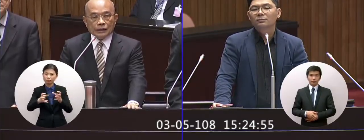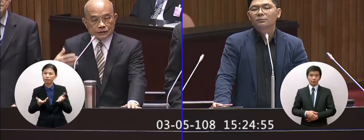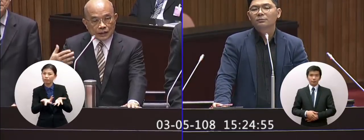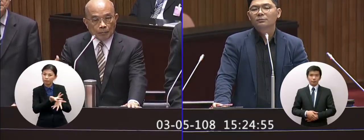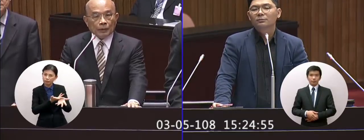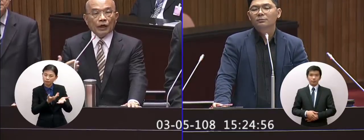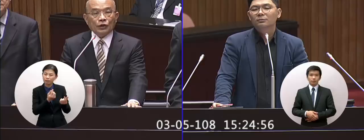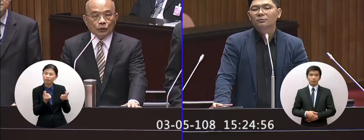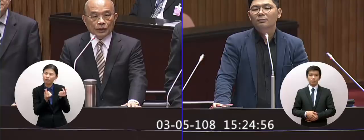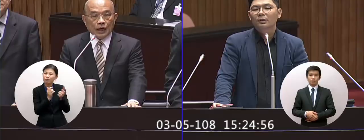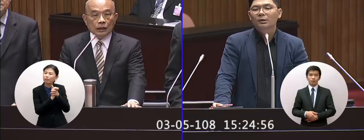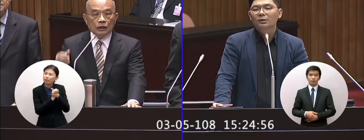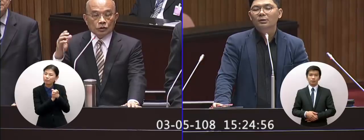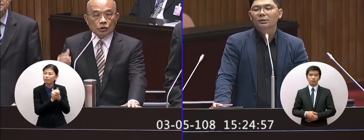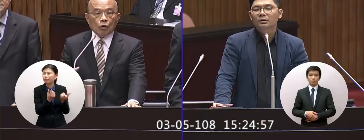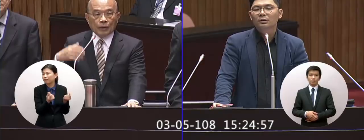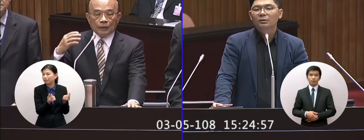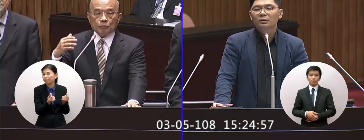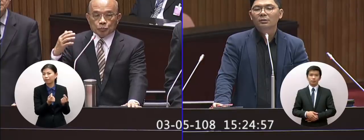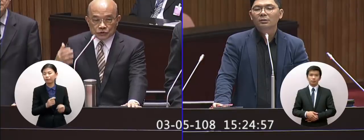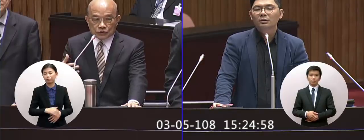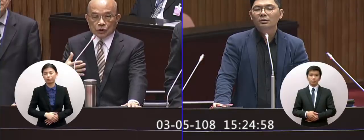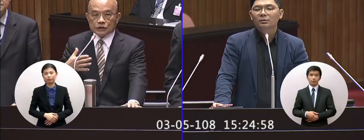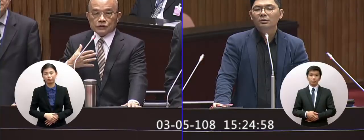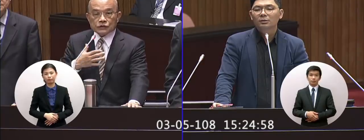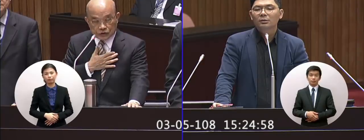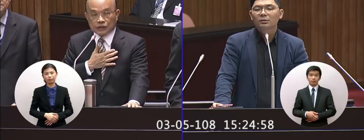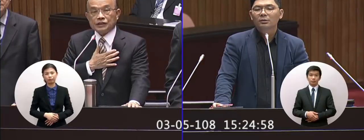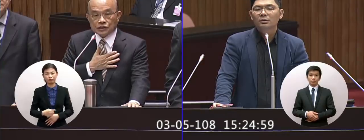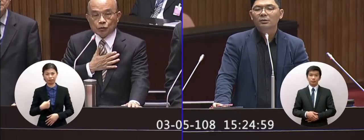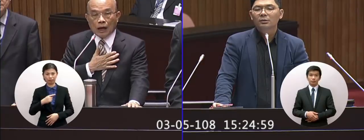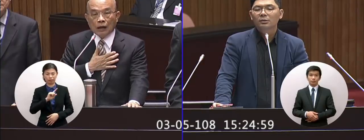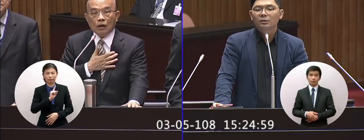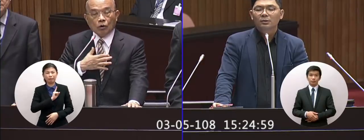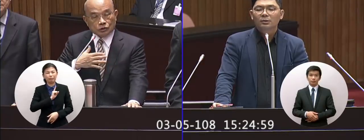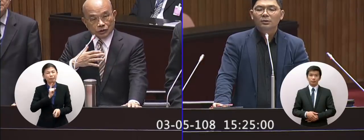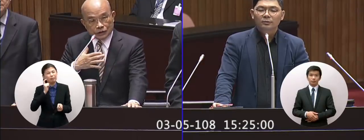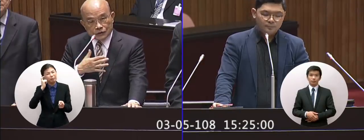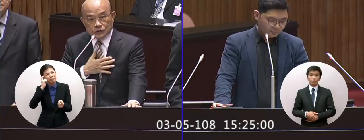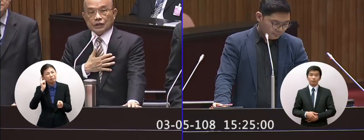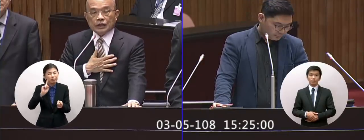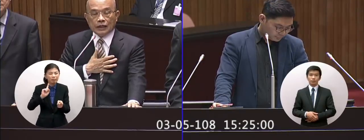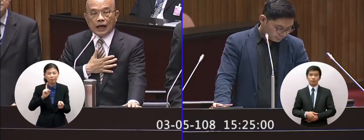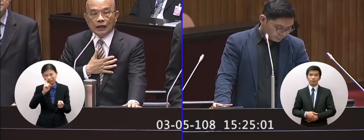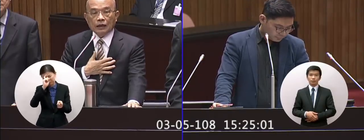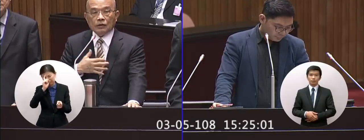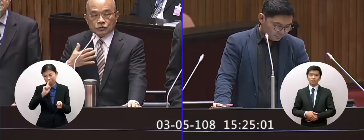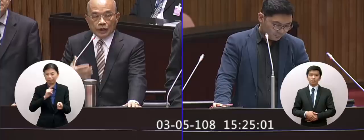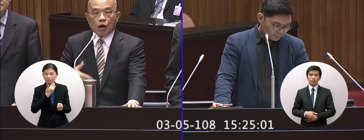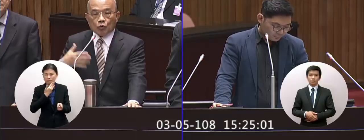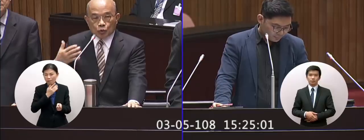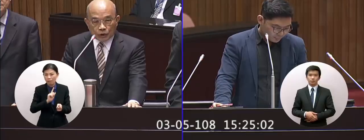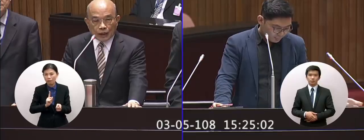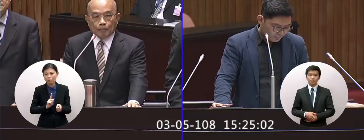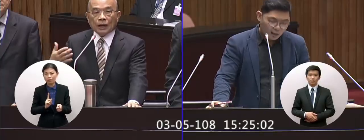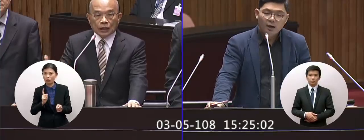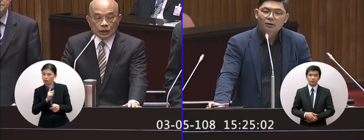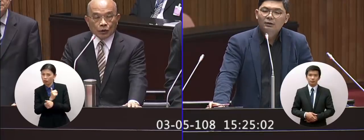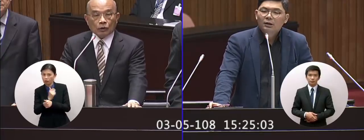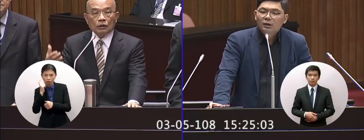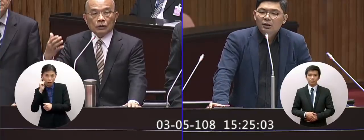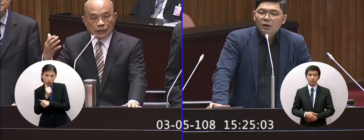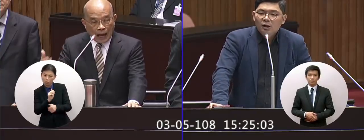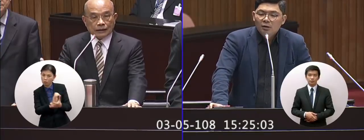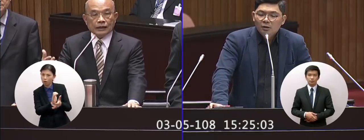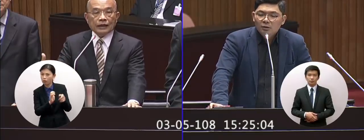交往也是像朋友一样，有时候我们不是只有以自己的期望或者以自己的利害，有时候也要顾虑到